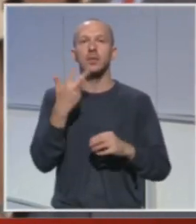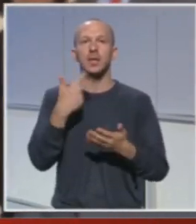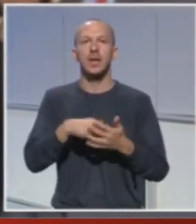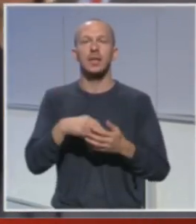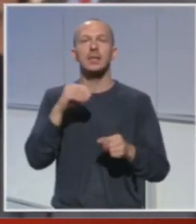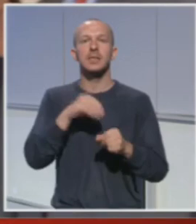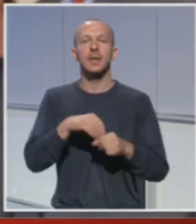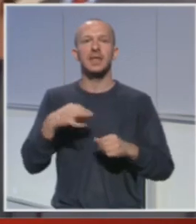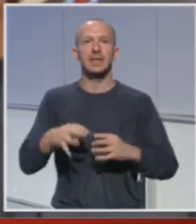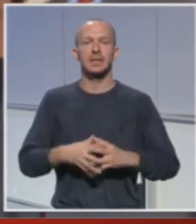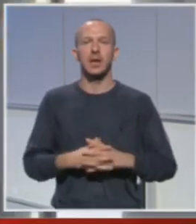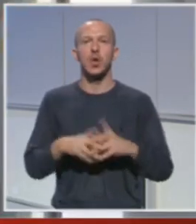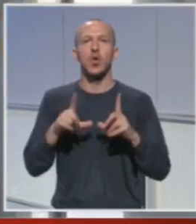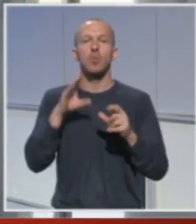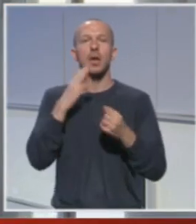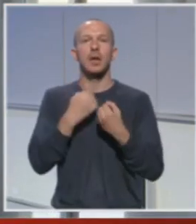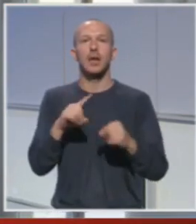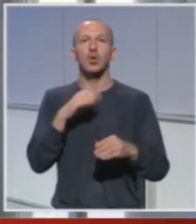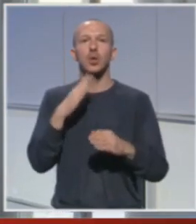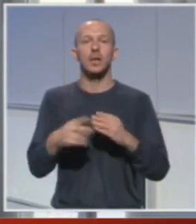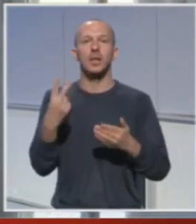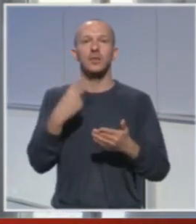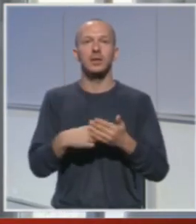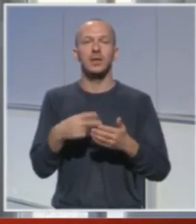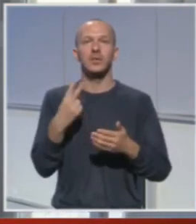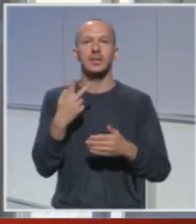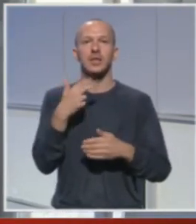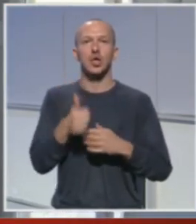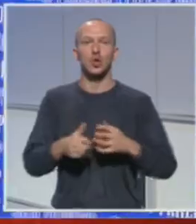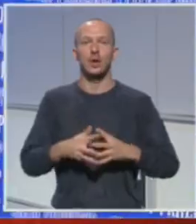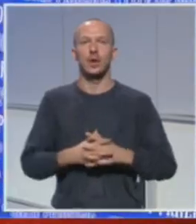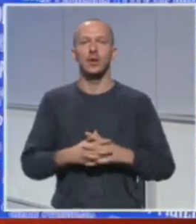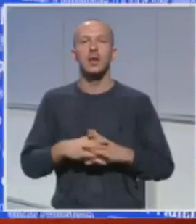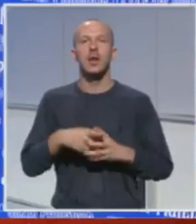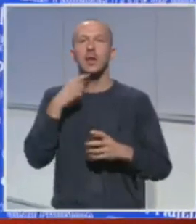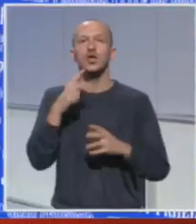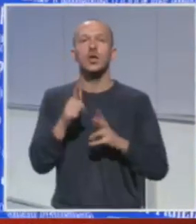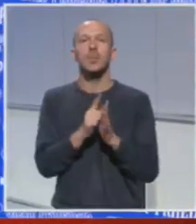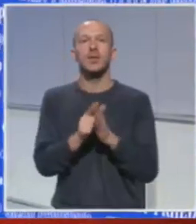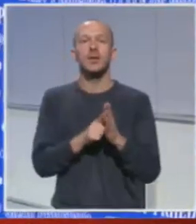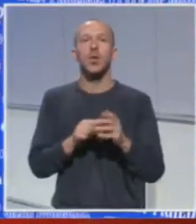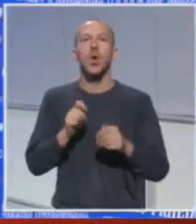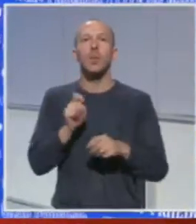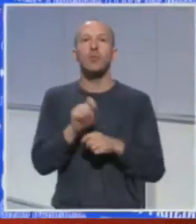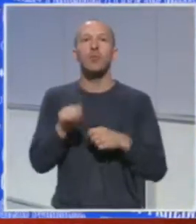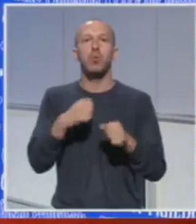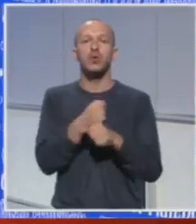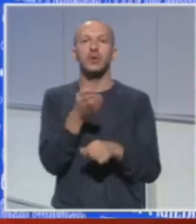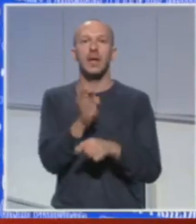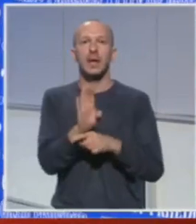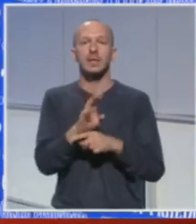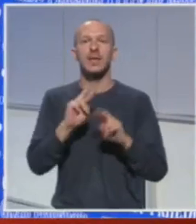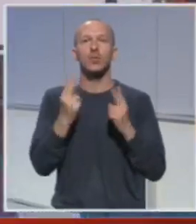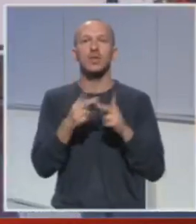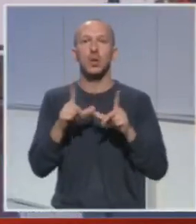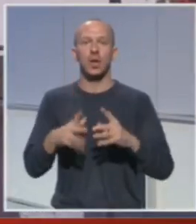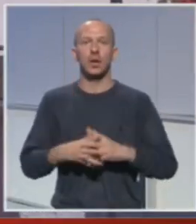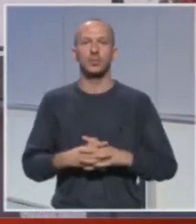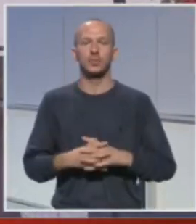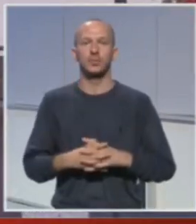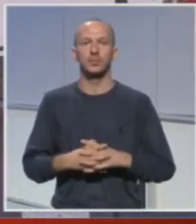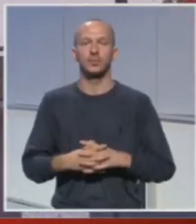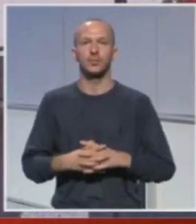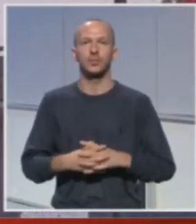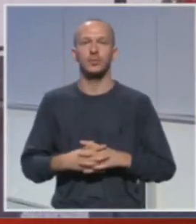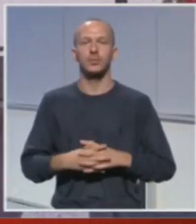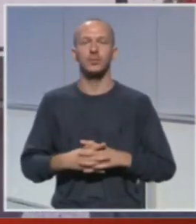3000 stambenih jedinica u BiH do kraja 2023. godine, kaže privremeni otpravnik poslova delegacije Evropske unije. I